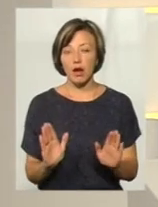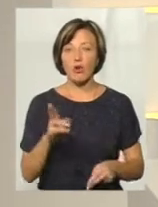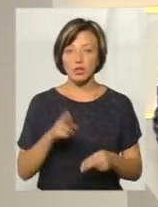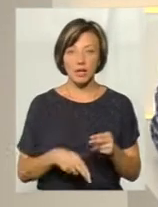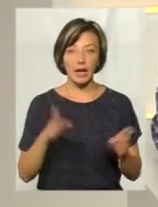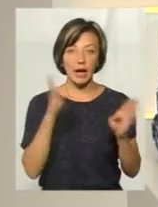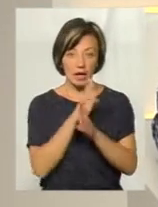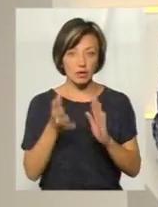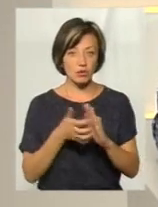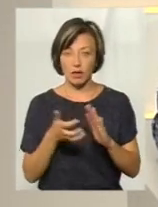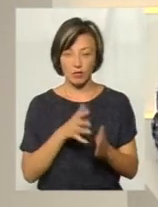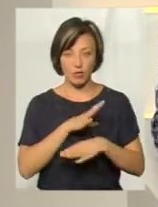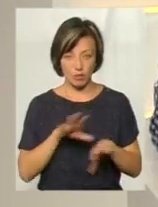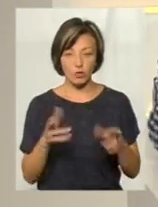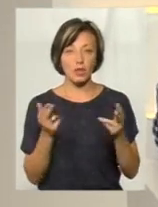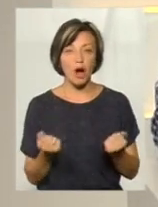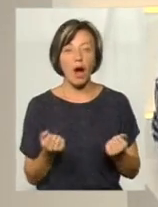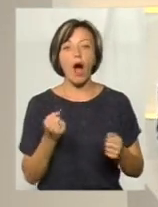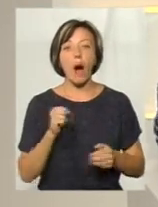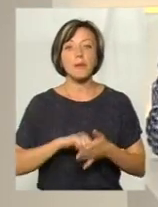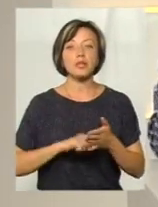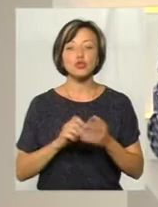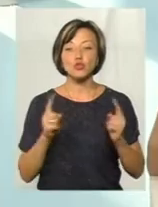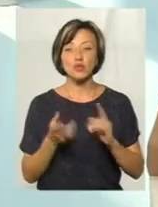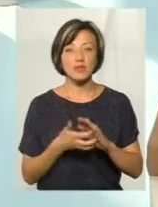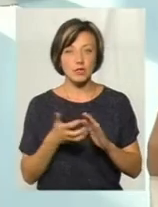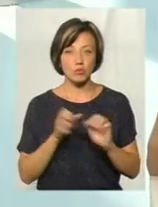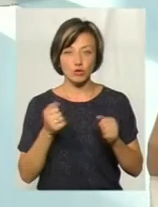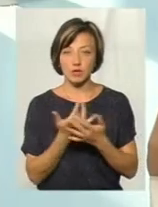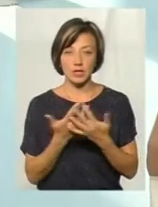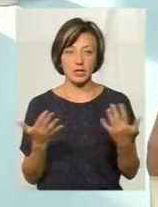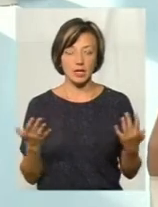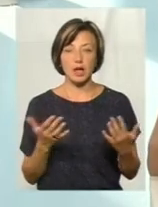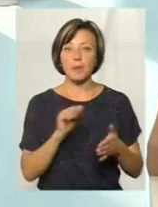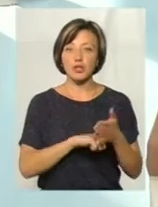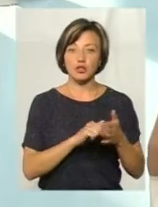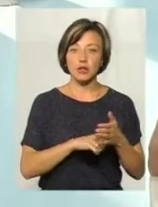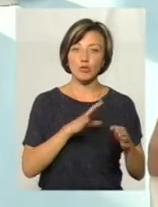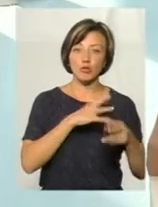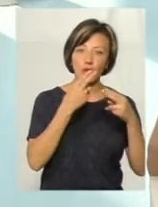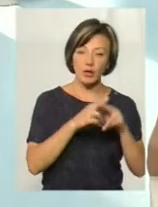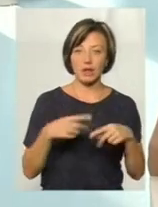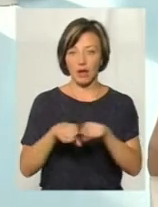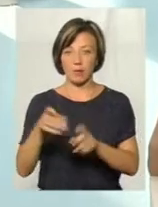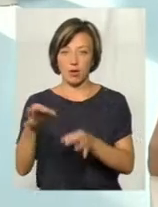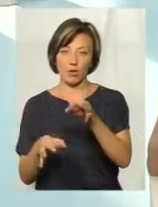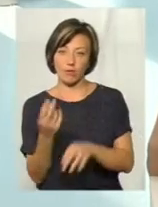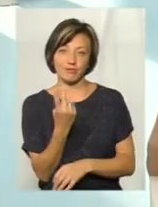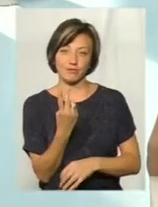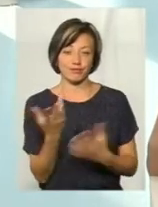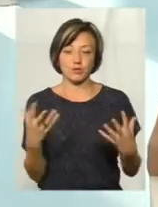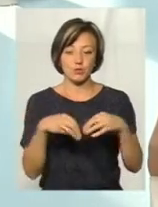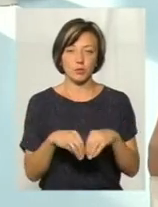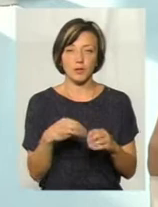що кисню риби не вистачає, але причини, чому не вистачає, можуть бути причини різні. Можуть бути як техногенні, так і природні. Тобто, вже